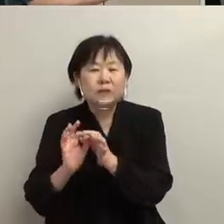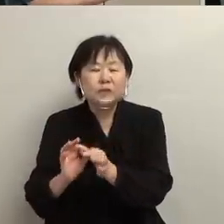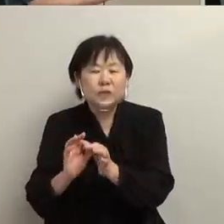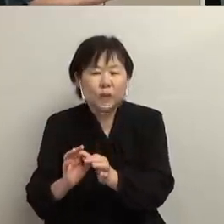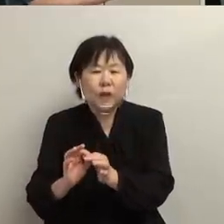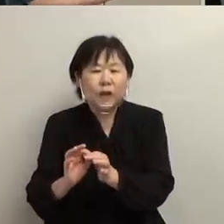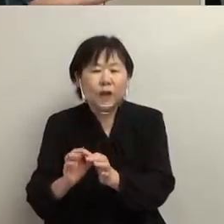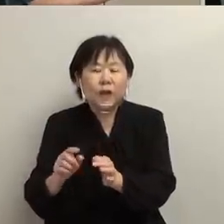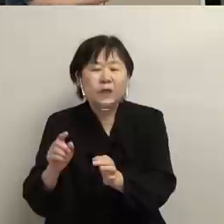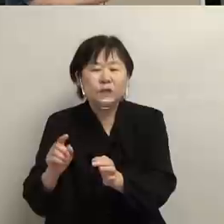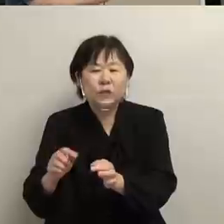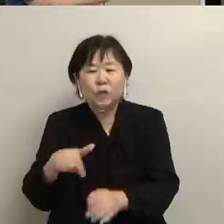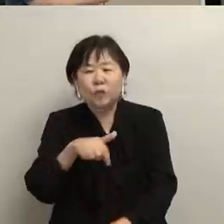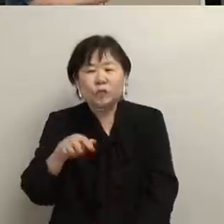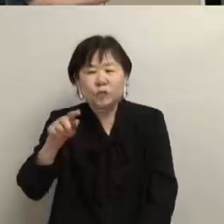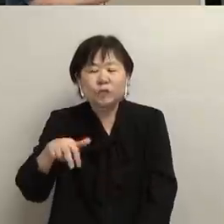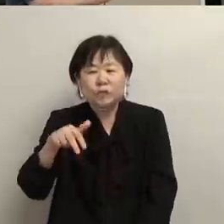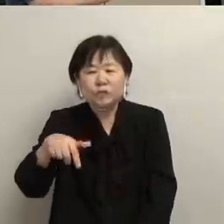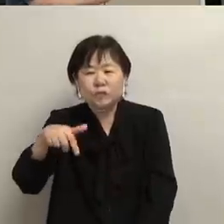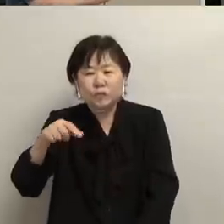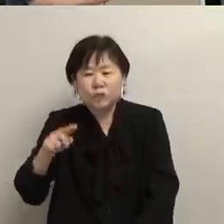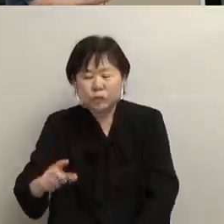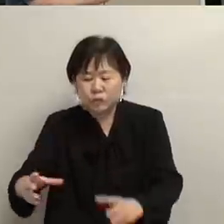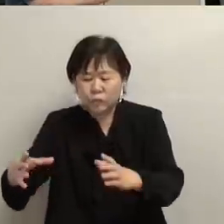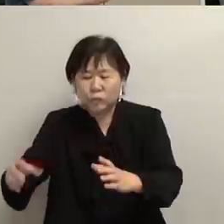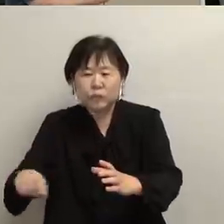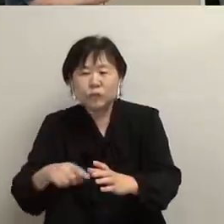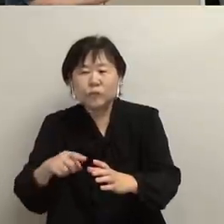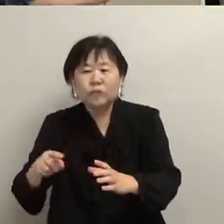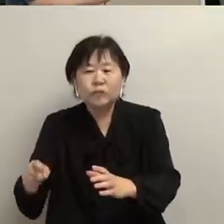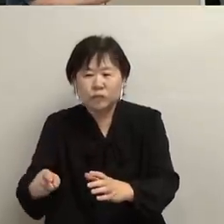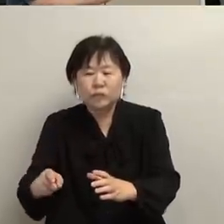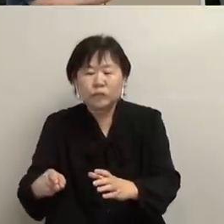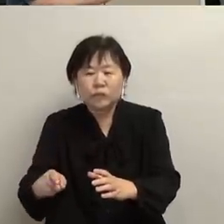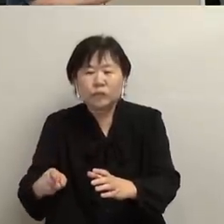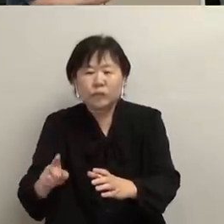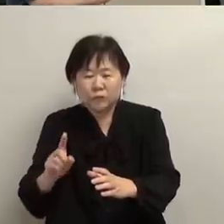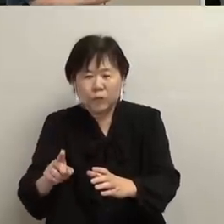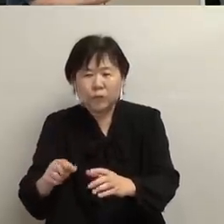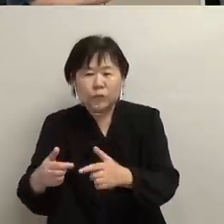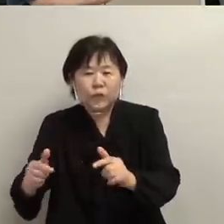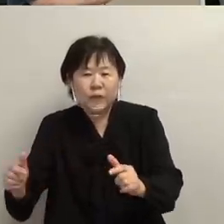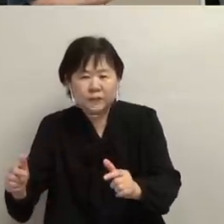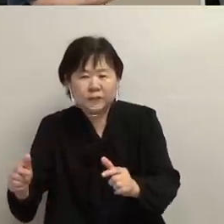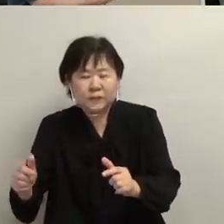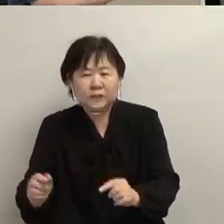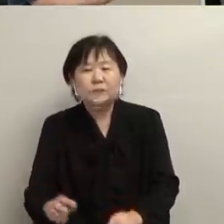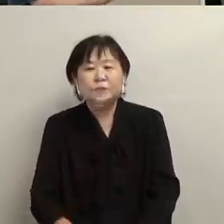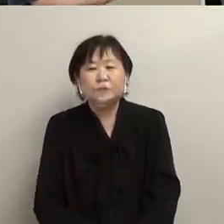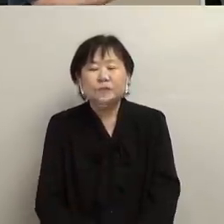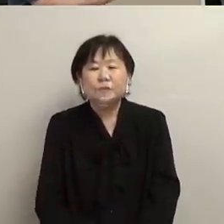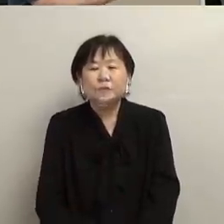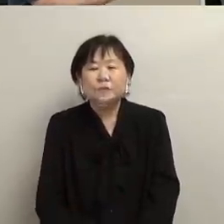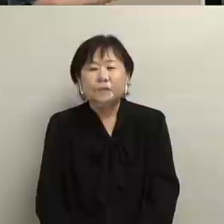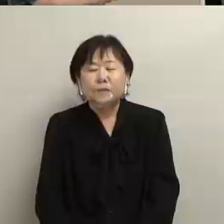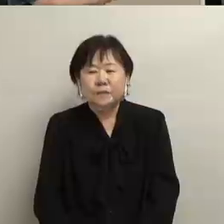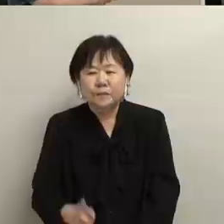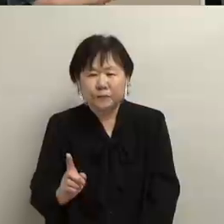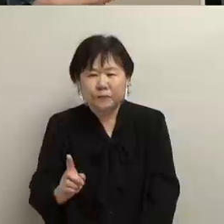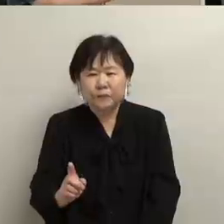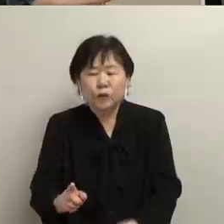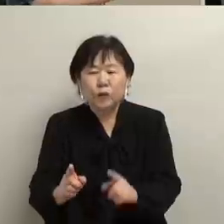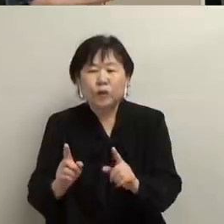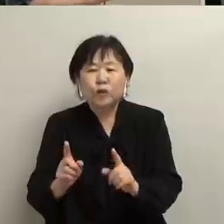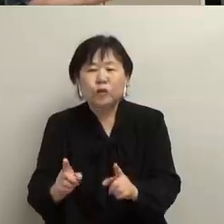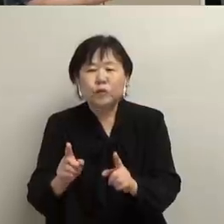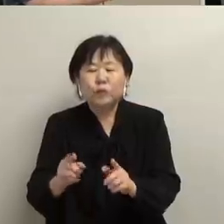だいたいそのブース1ブースの摂取レーンを増やしたりですねそれからグンマーブースの有効活用を